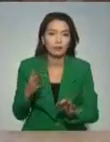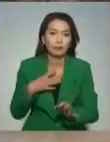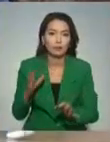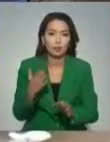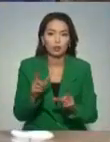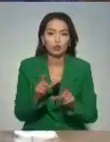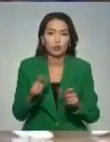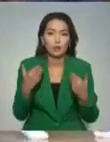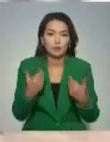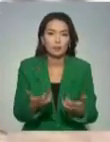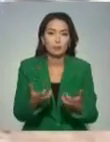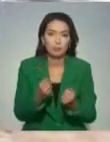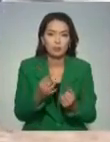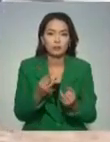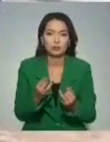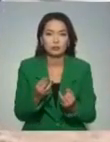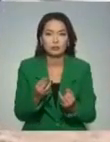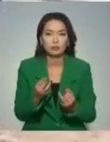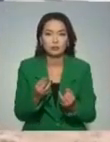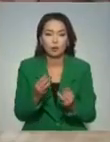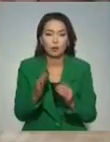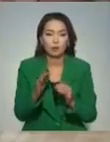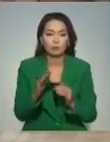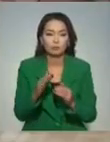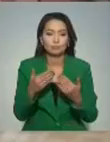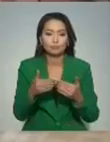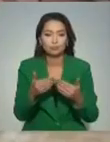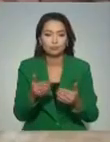принимали участие в торжественной церемонии по случаю окончания школы.